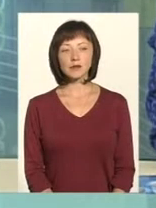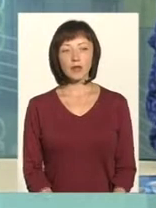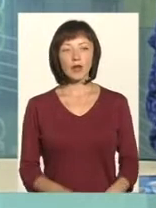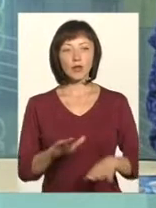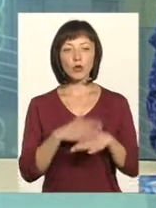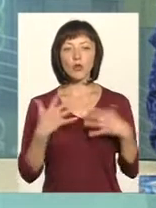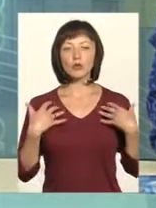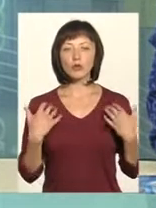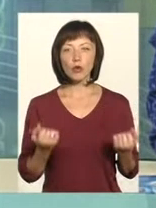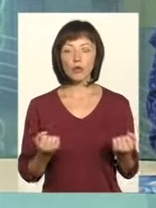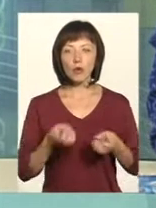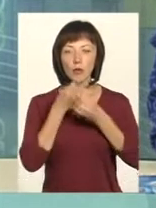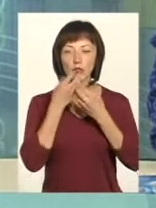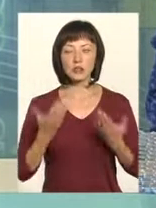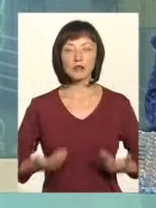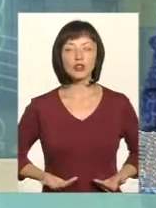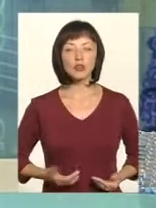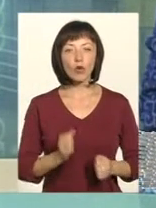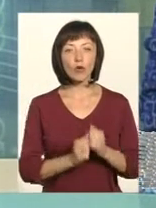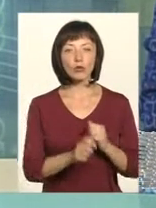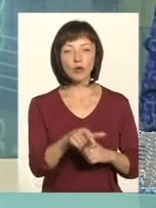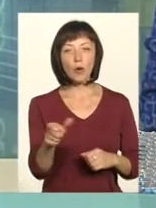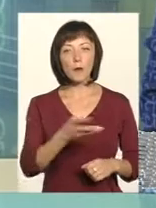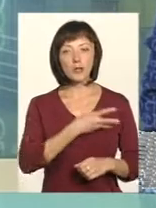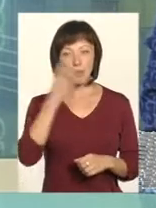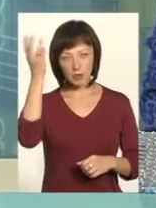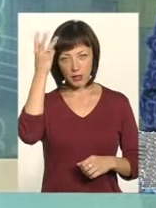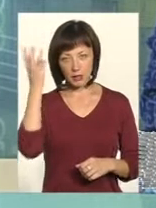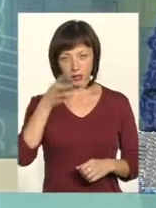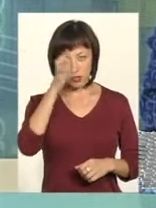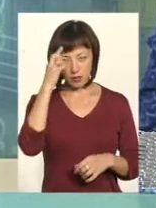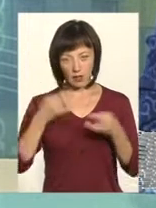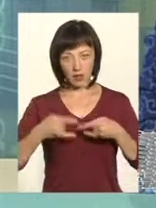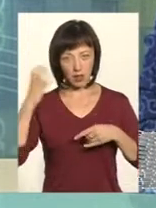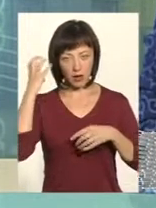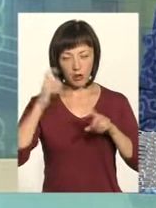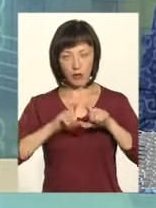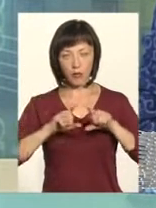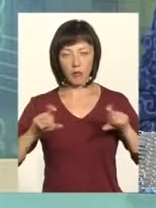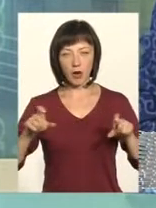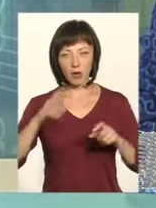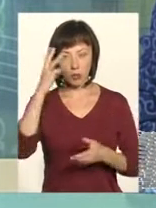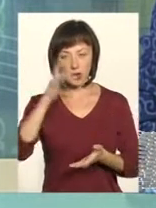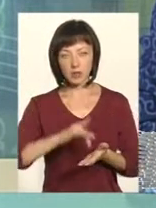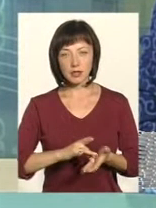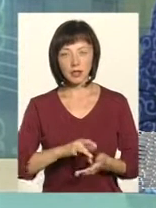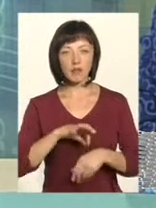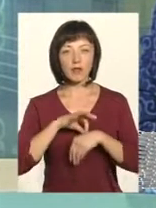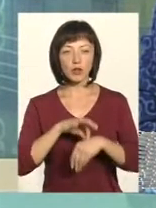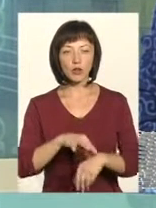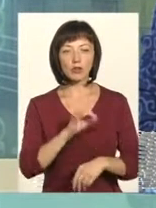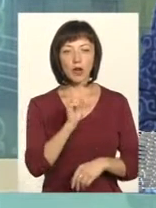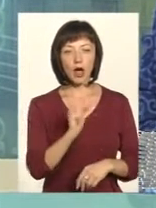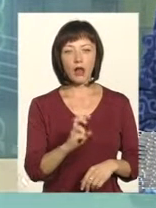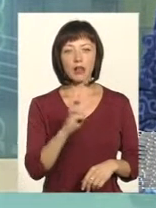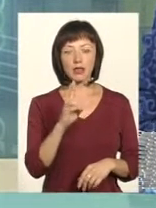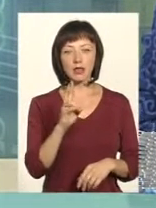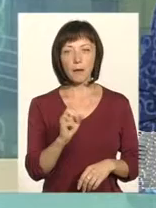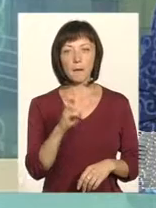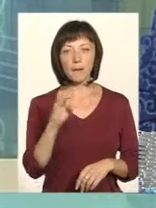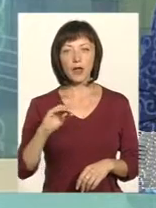Доброго здоров'я та позитиву у житті кожного бажаю вам Хмельницька обласна державна телерадіокомпанія «Поділля-Центр». Я Анна Бендюх, переклад на жестову